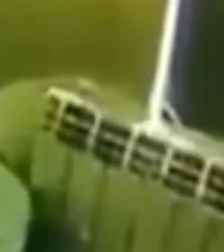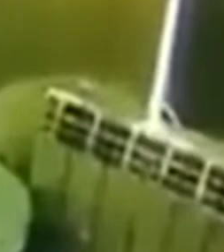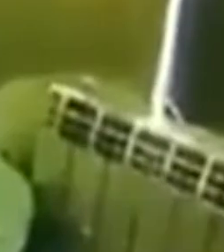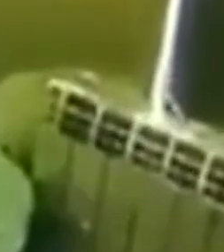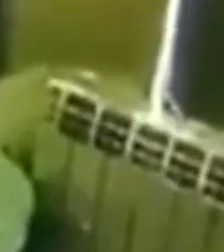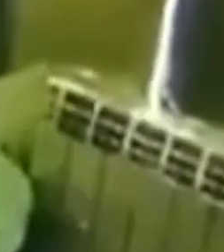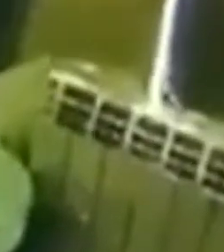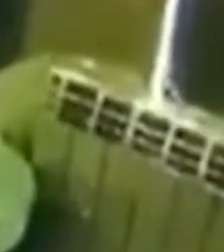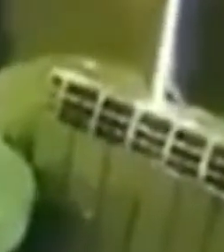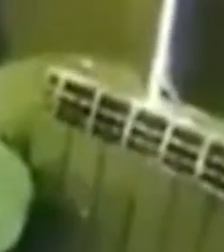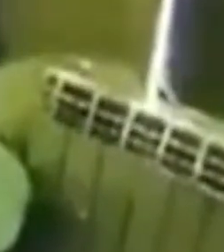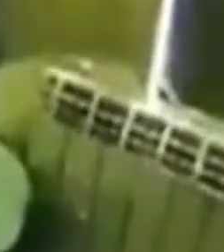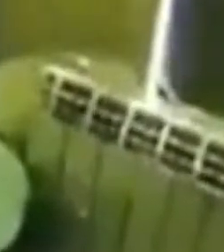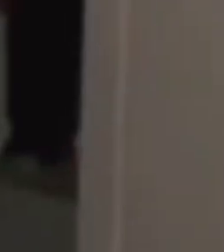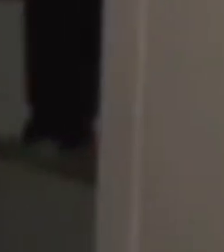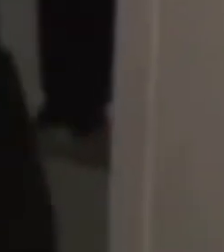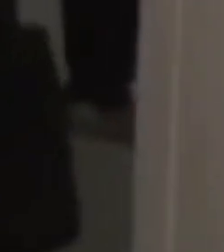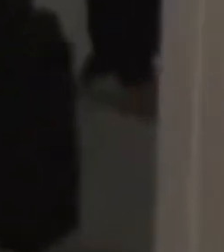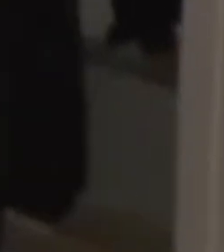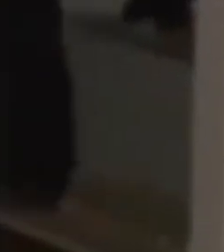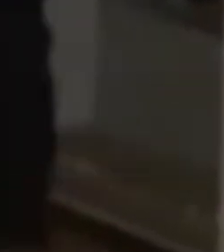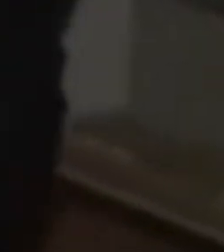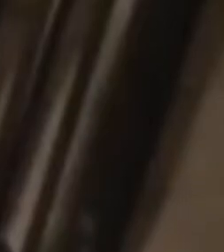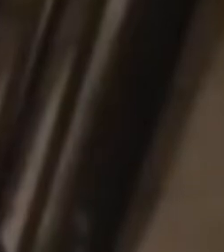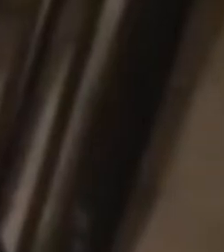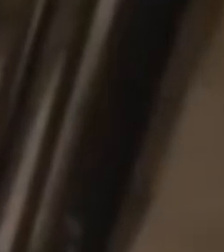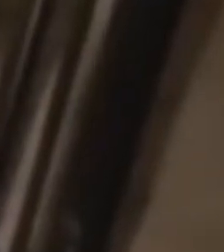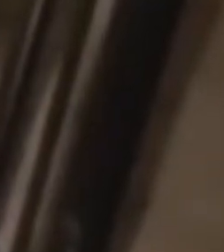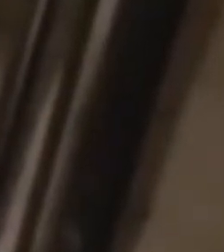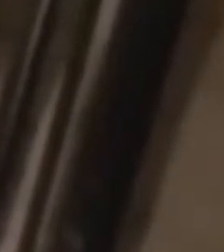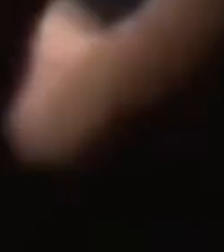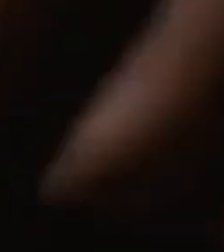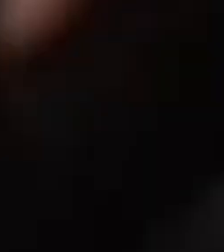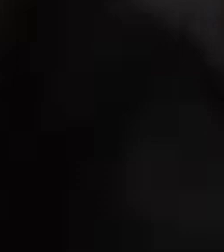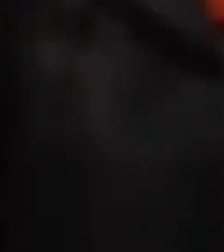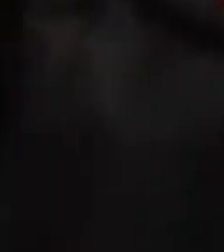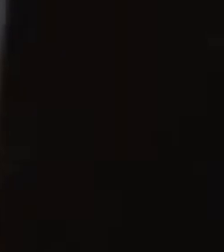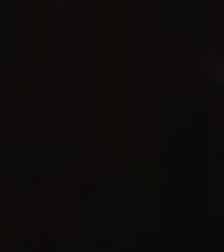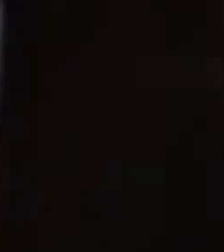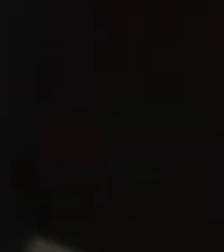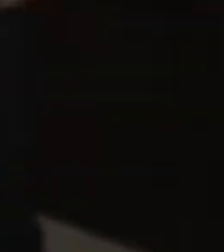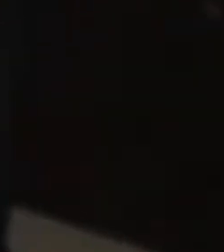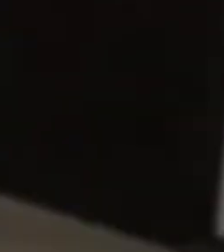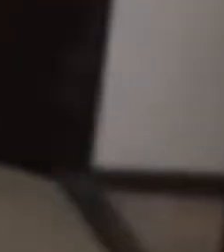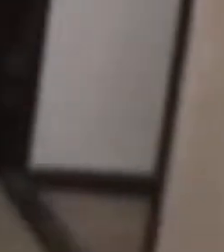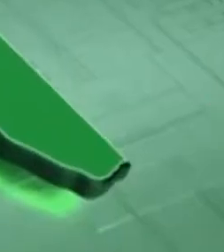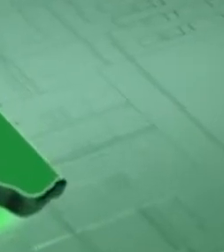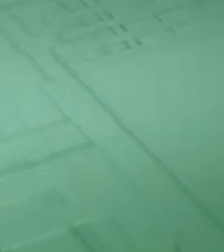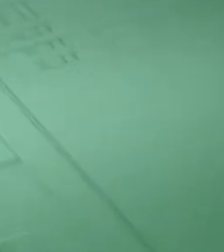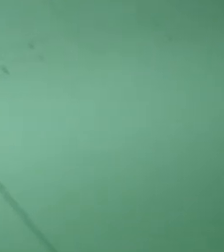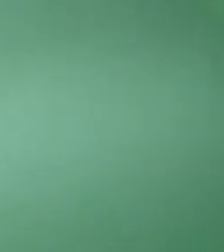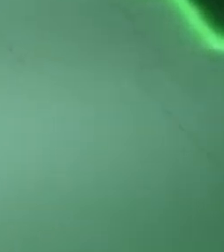В Актобе задержали 9 подозреваемых в двойном убийстве. Детали полицейской операции через несколько минут.